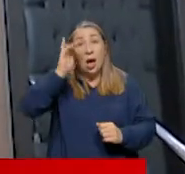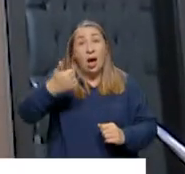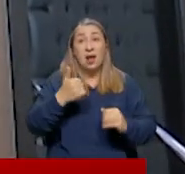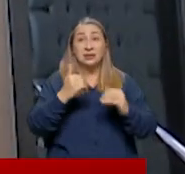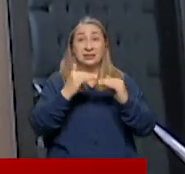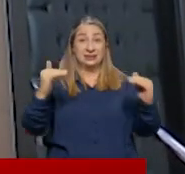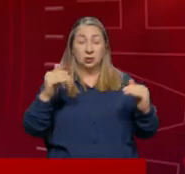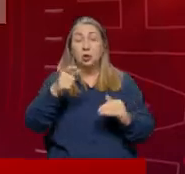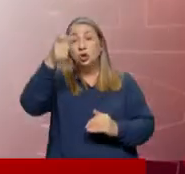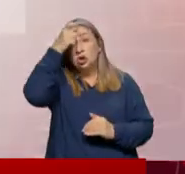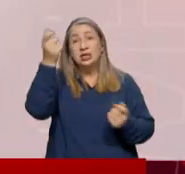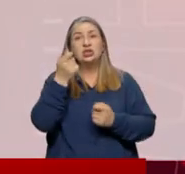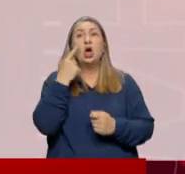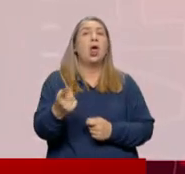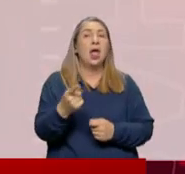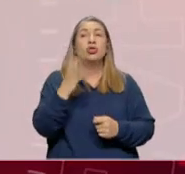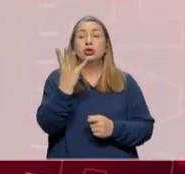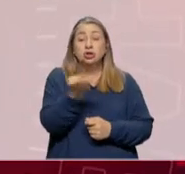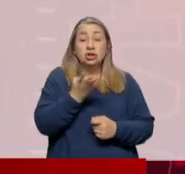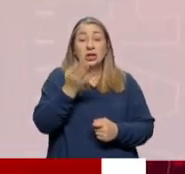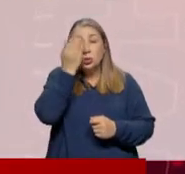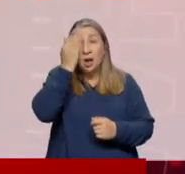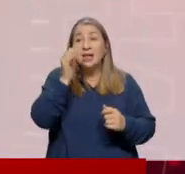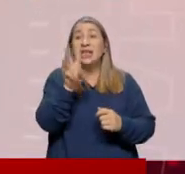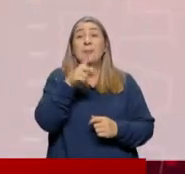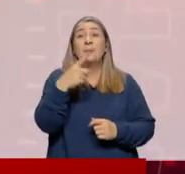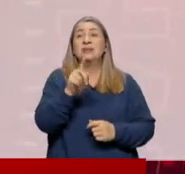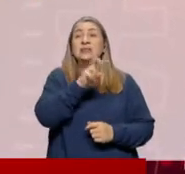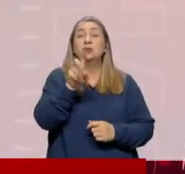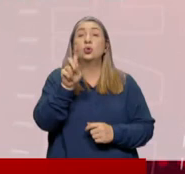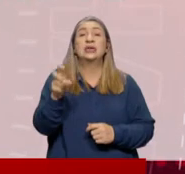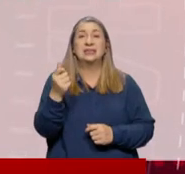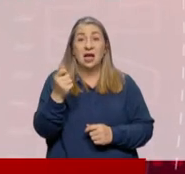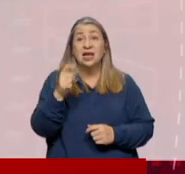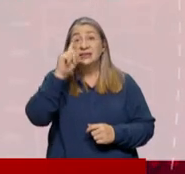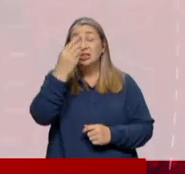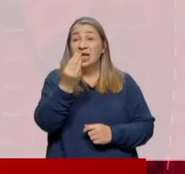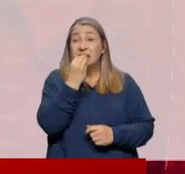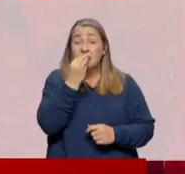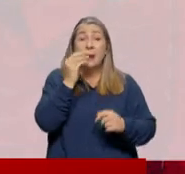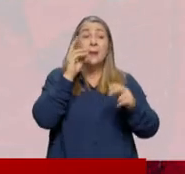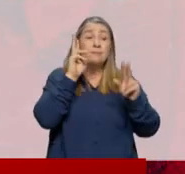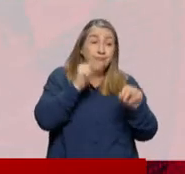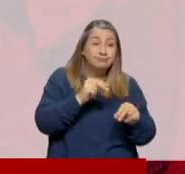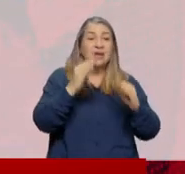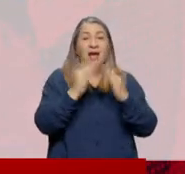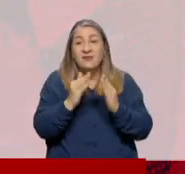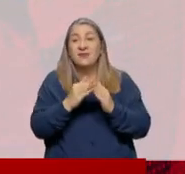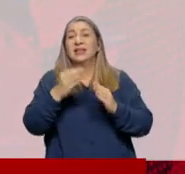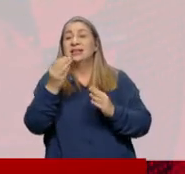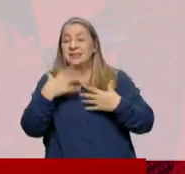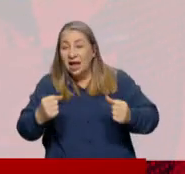Türkiye'de türküsü göre ise dört kişilik ailenin yoksulluk sınırı 20818 lira sadece gıda barınma sağlık gibi temel